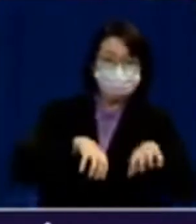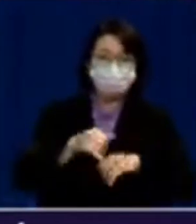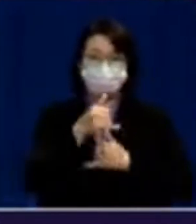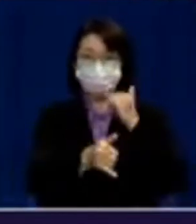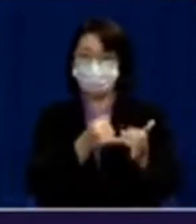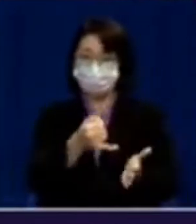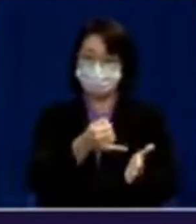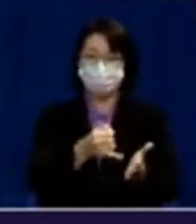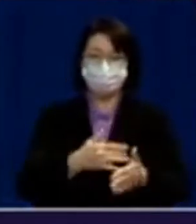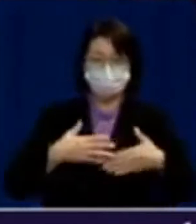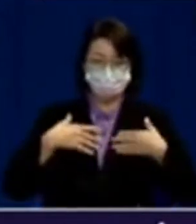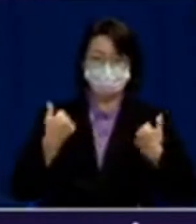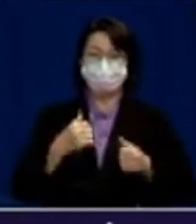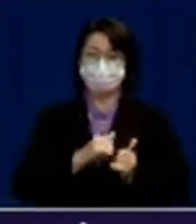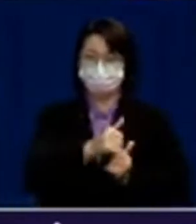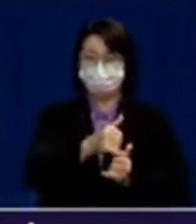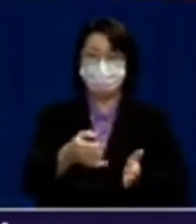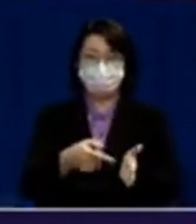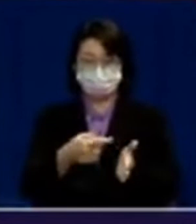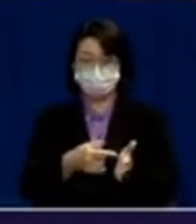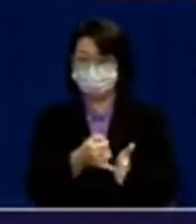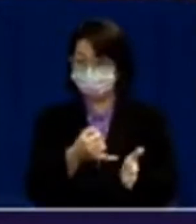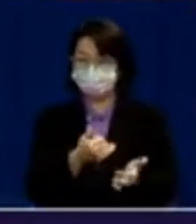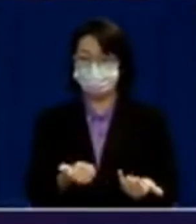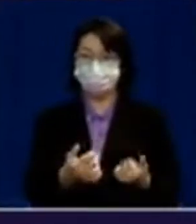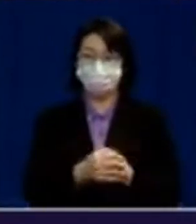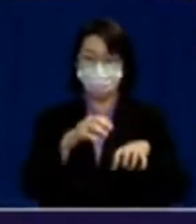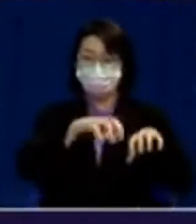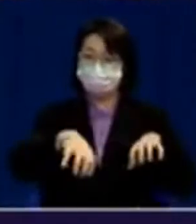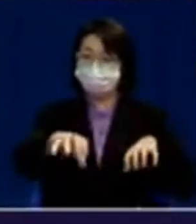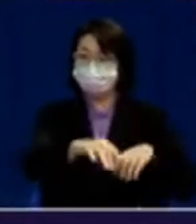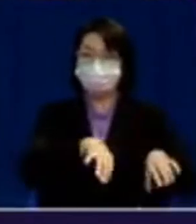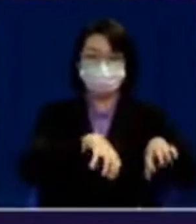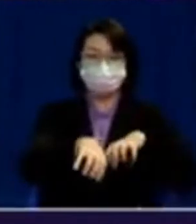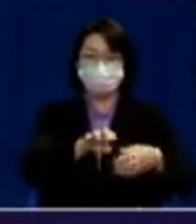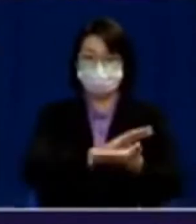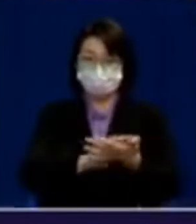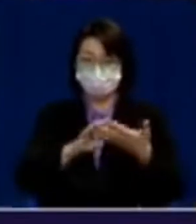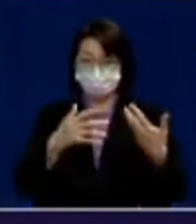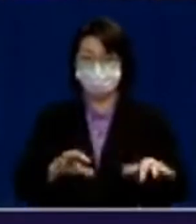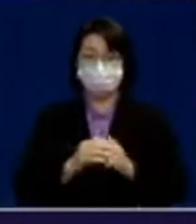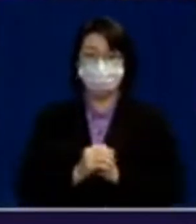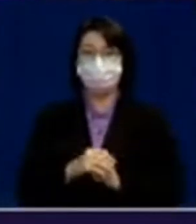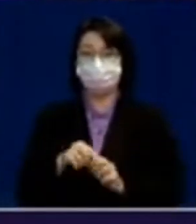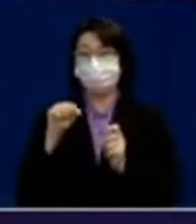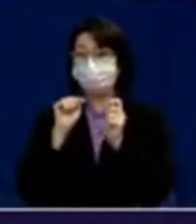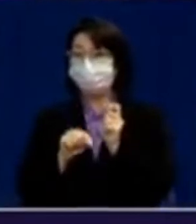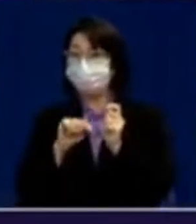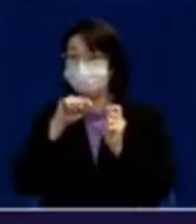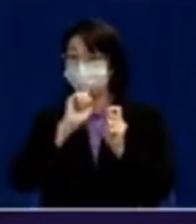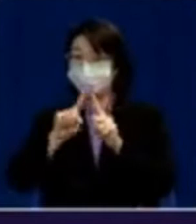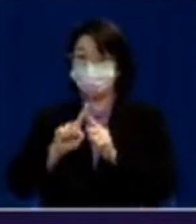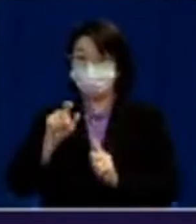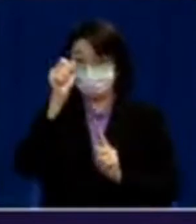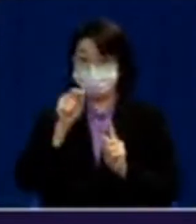โดยล่าสุดได้มีการเตรียมความพร้อมด้านสถานที่แล้วนะคะรวมถึงให้ทุกอำเภอเนี่ยจะเตรียมที่พร้อมมอบหมายให้กับองค์กร